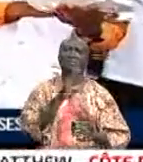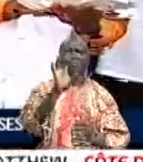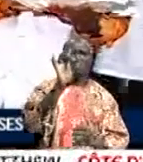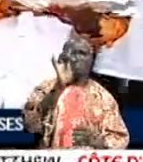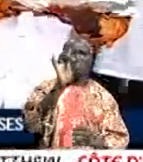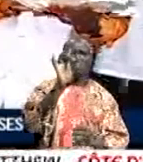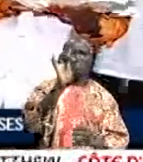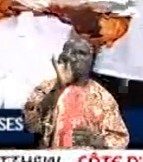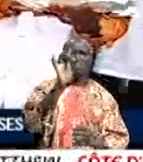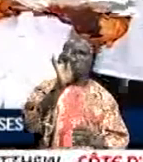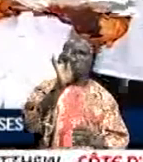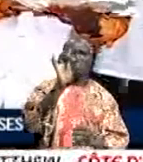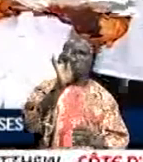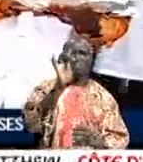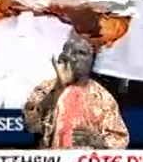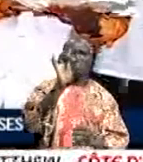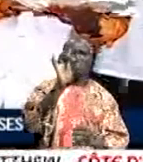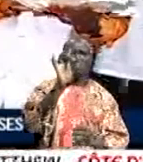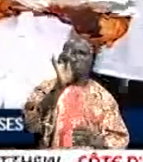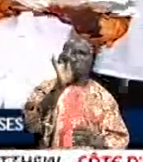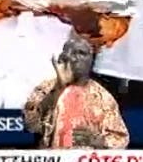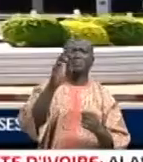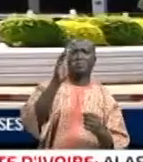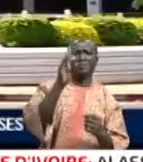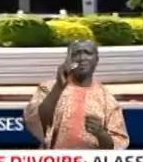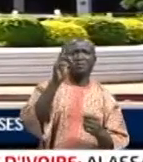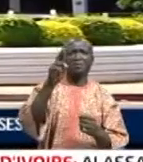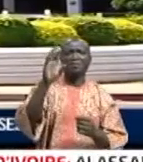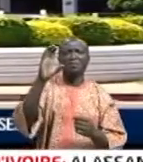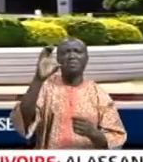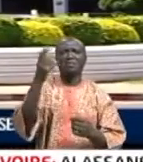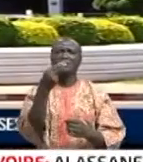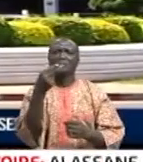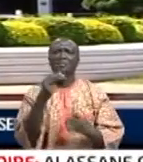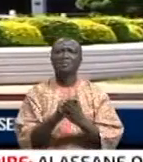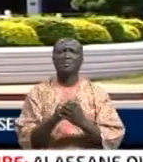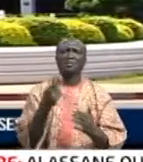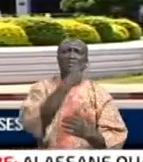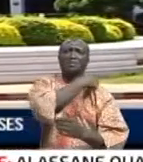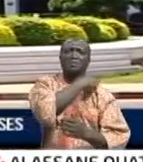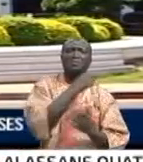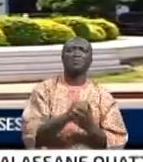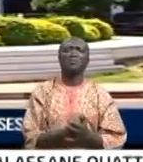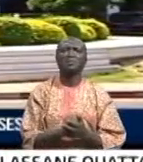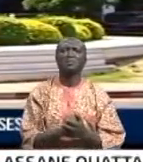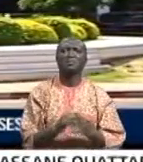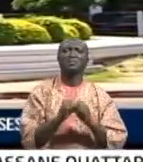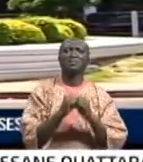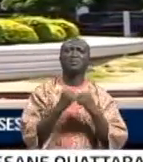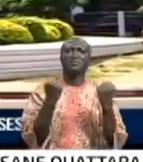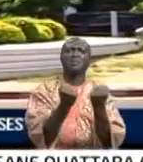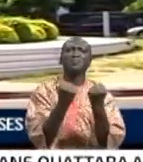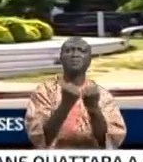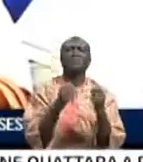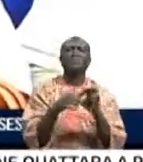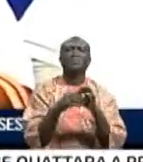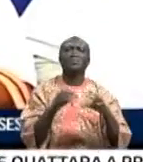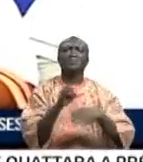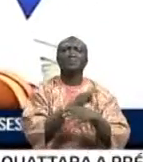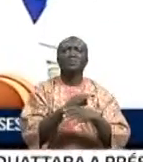ils ont rencontré le DRH du ministère de la santé et le responsable de la cellule de formation malgré tout